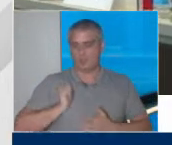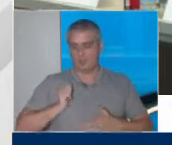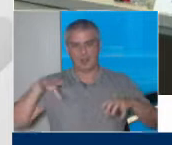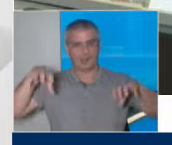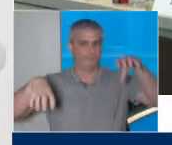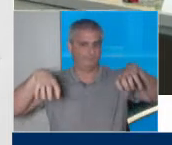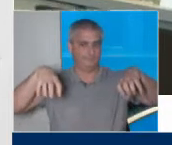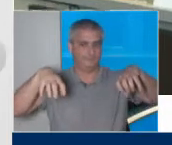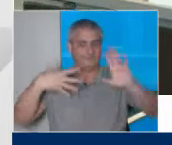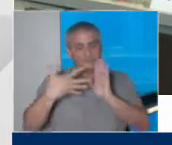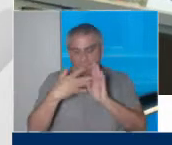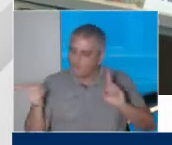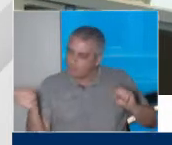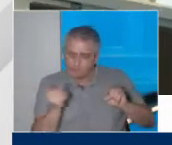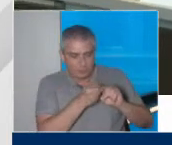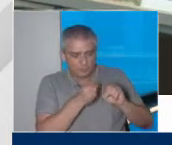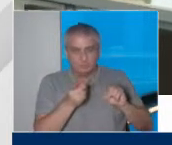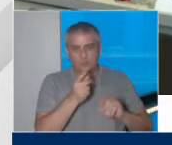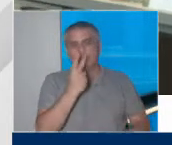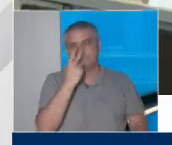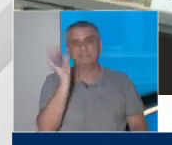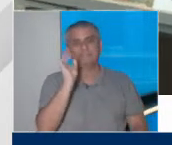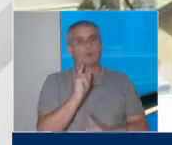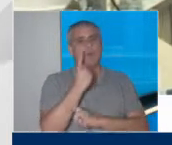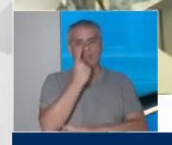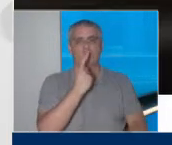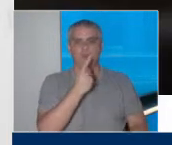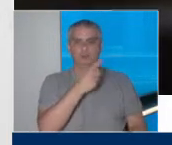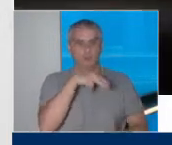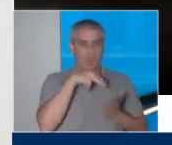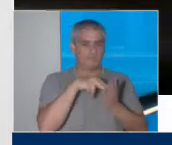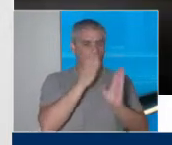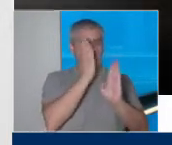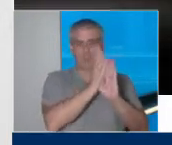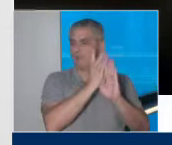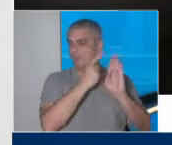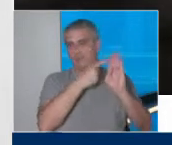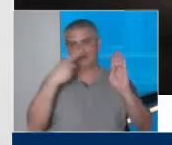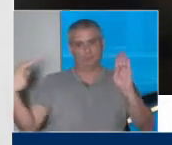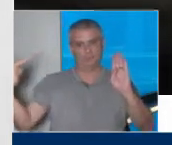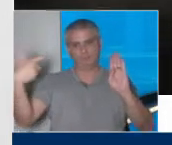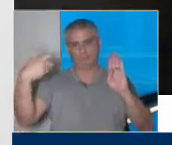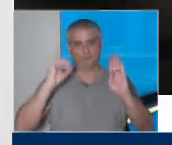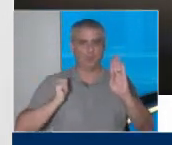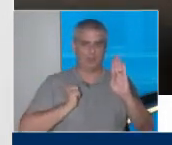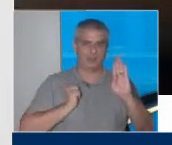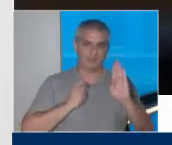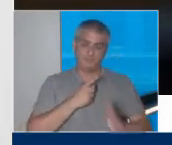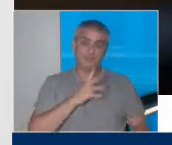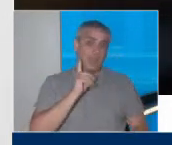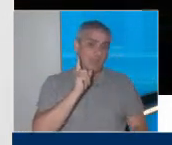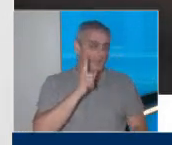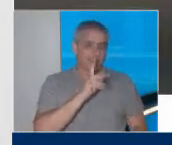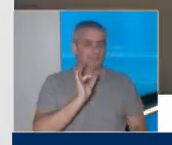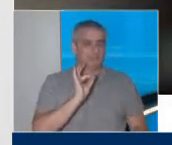צהל, ועל פי הניתוח נראה היה שהסבירות הגבוהה היא שהיא עמדה בקו הירי של חיילי צהל ולא בקו הירי של החמושים, אם כי